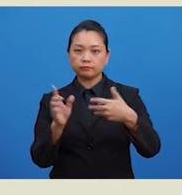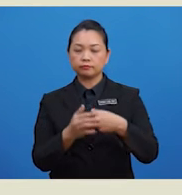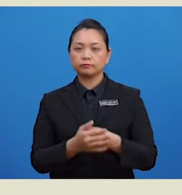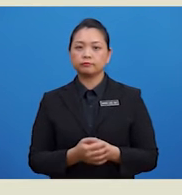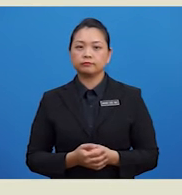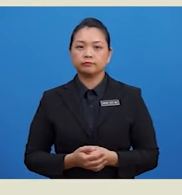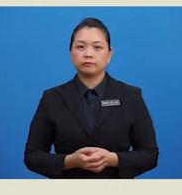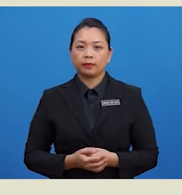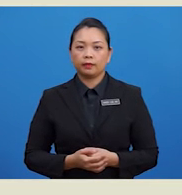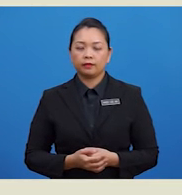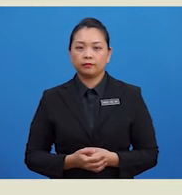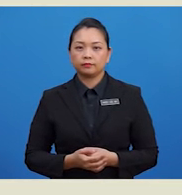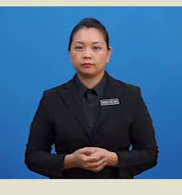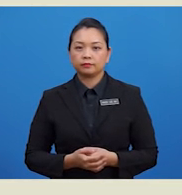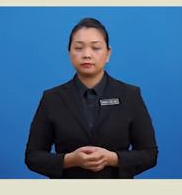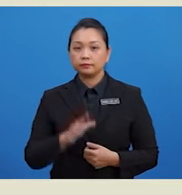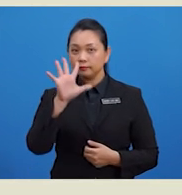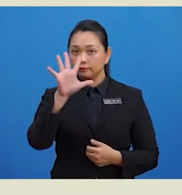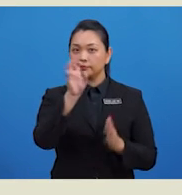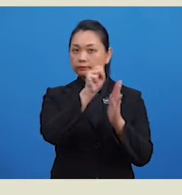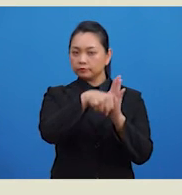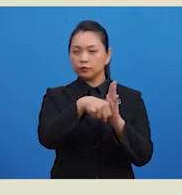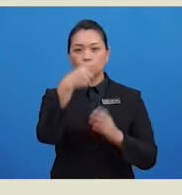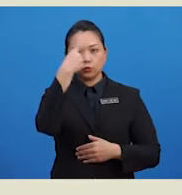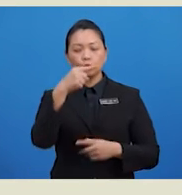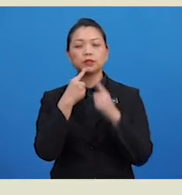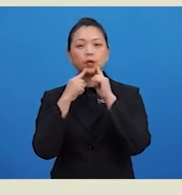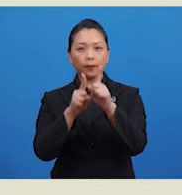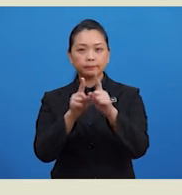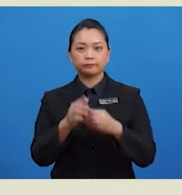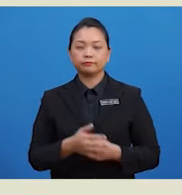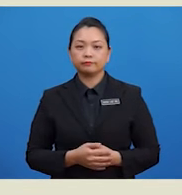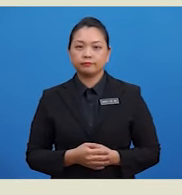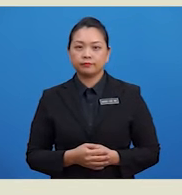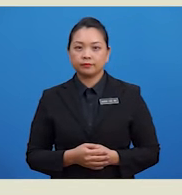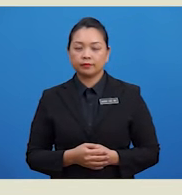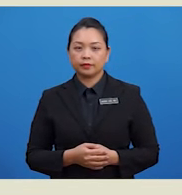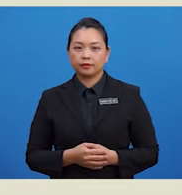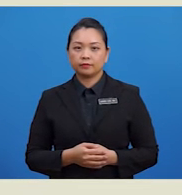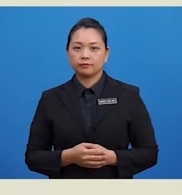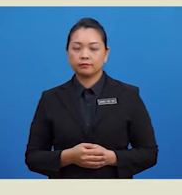pemprosesan hasil. Pelajar diberi masa 5 saat untuk menjawab soalan ini.